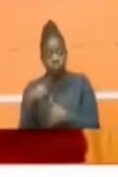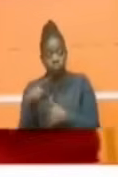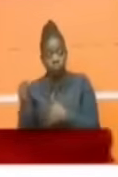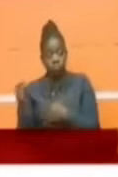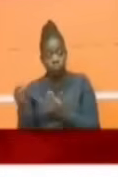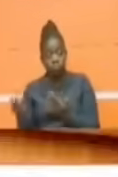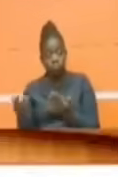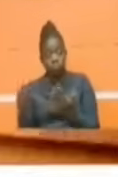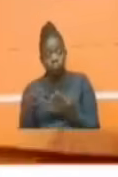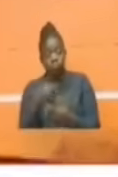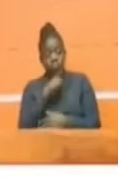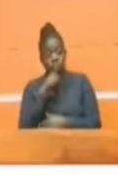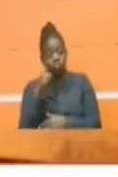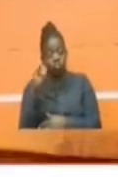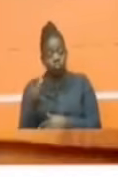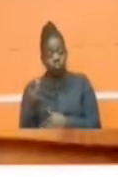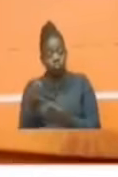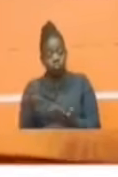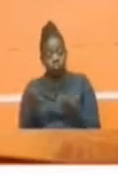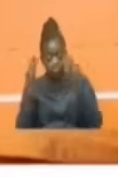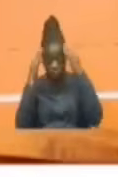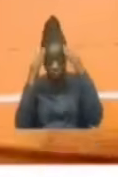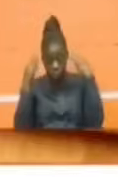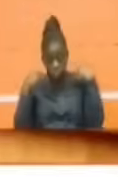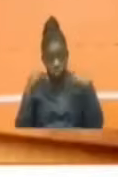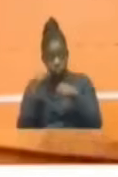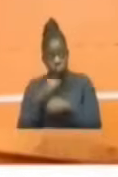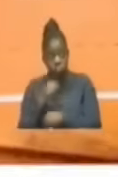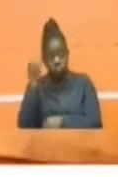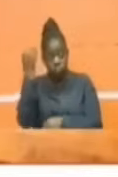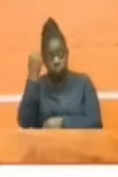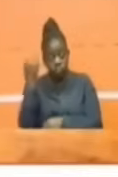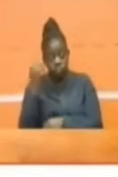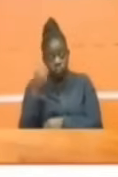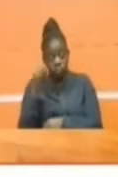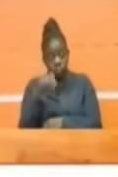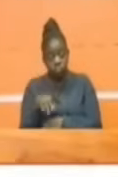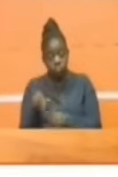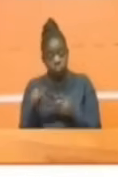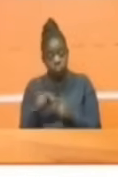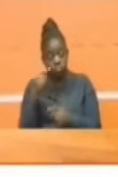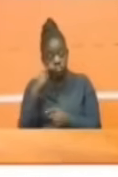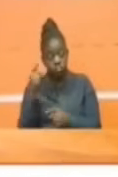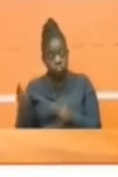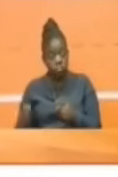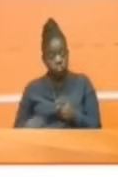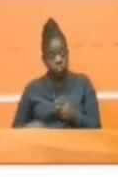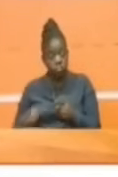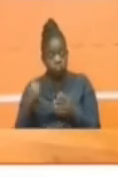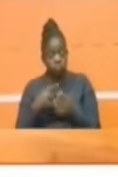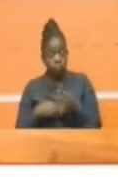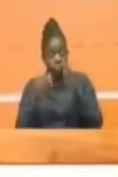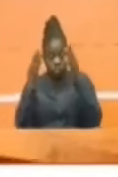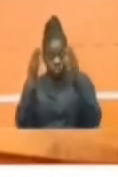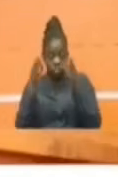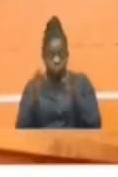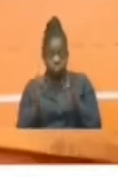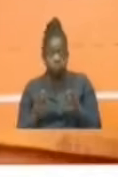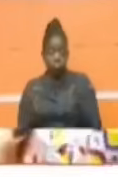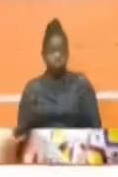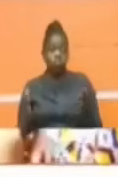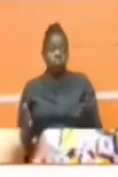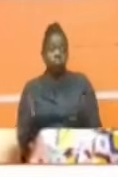meera e Luzira. Omukulu w'essomero Kayondo mu kkooti abaddemu era alabise nga mumativu n'ekya kkooti kyesazeewo